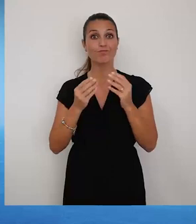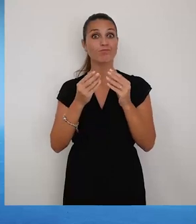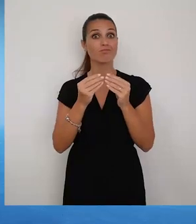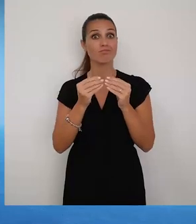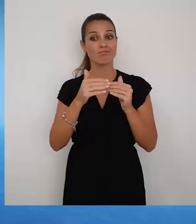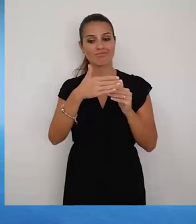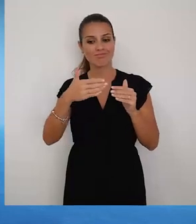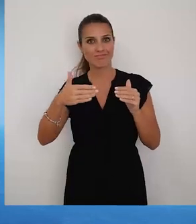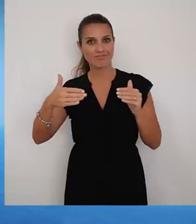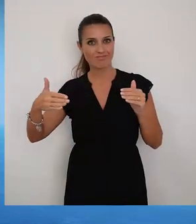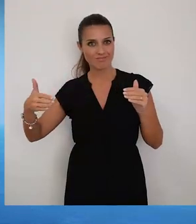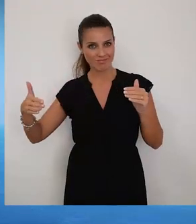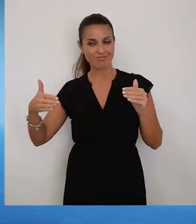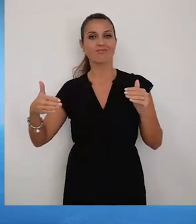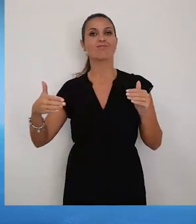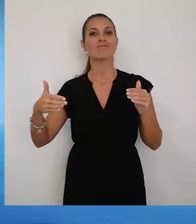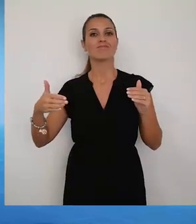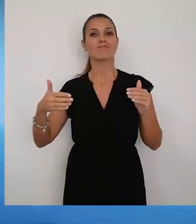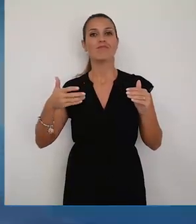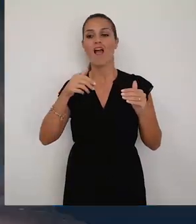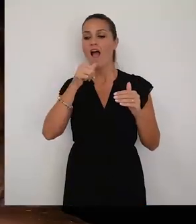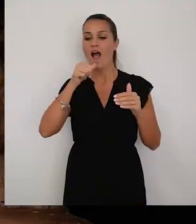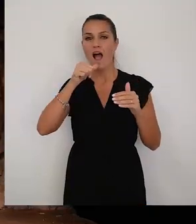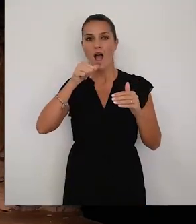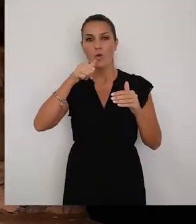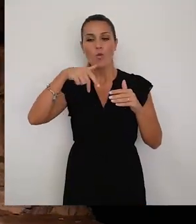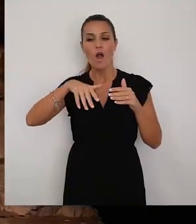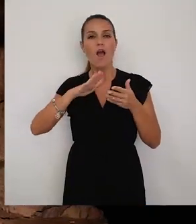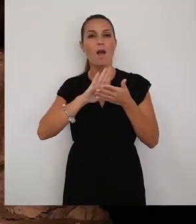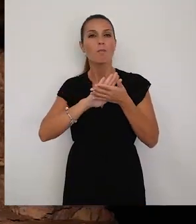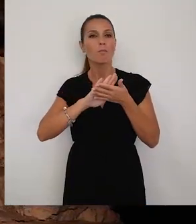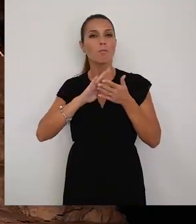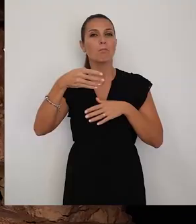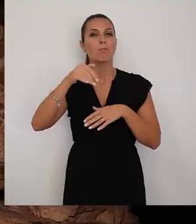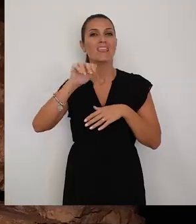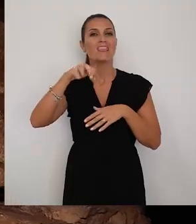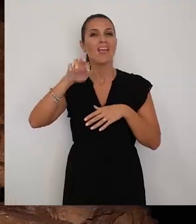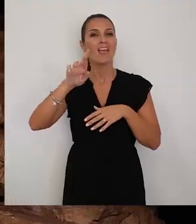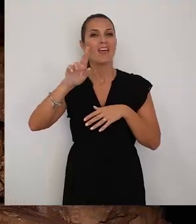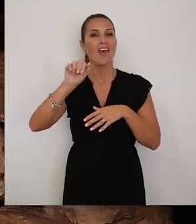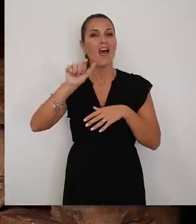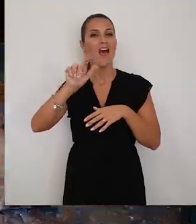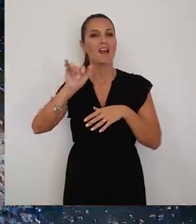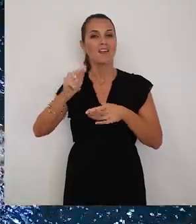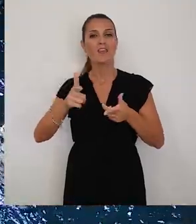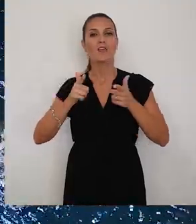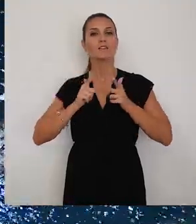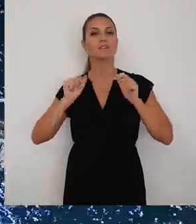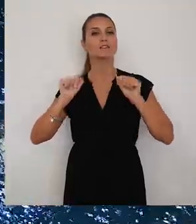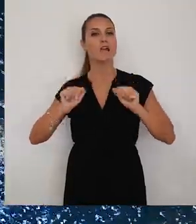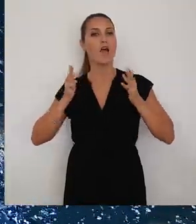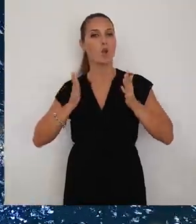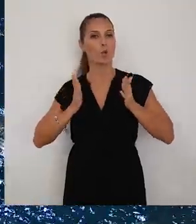Il territorio costiero è segnato dalla presenza di acque sorgive termominerali dalle proprietà benefiche, rese uniche